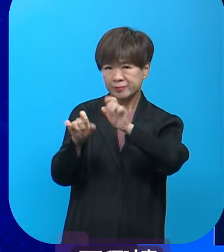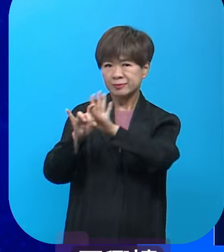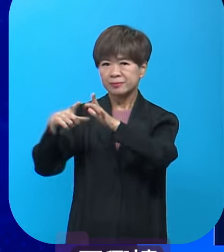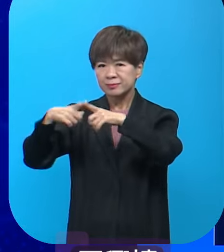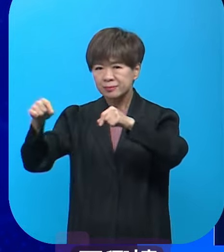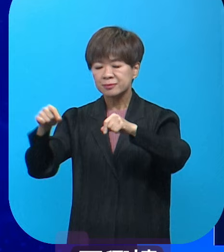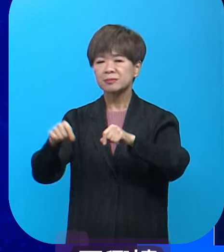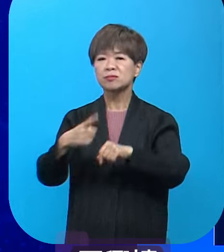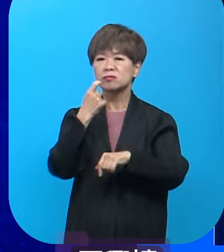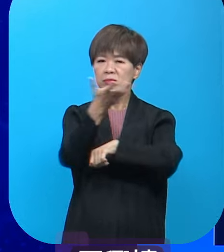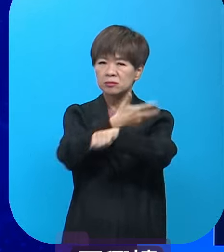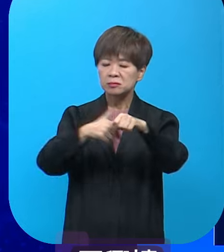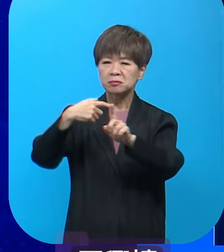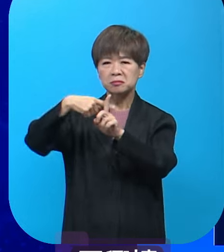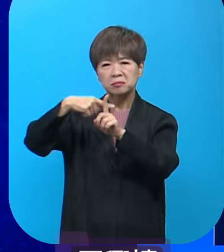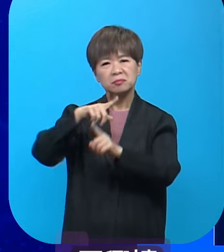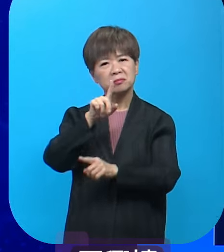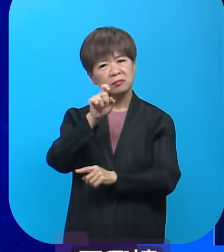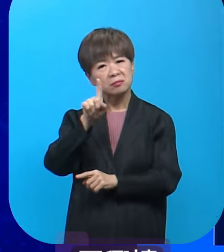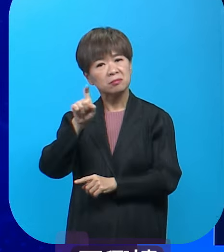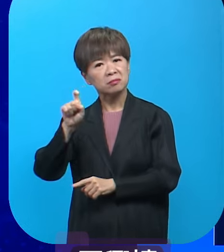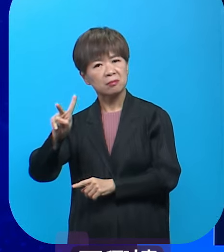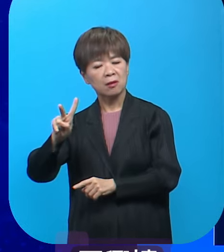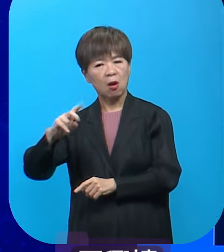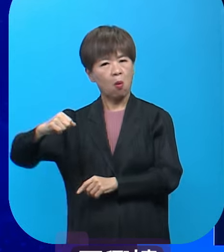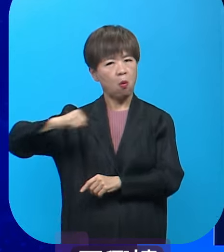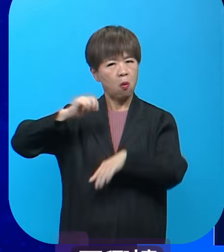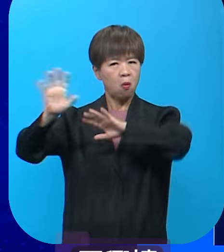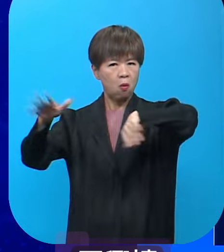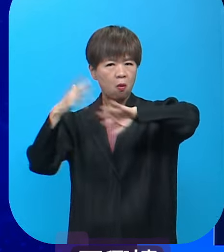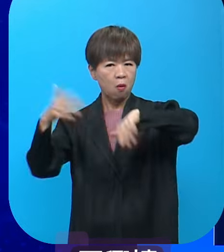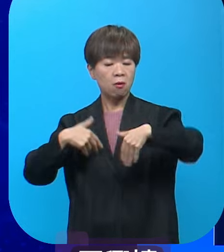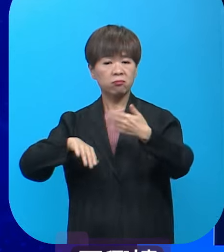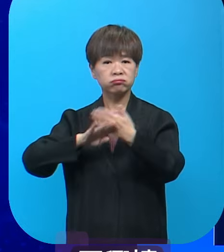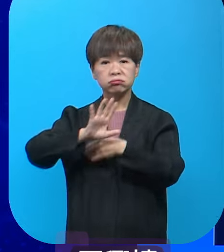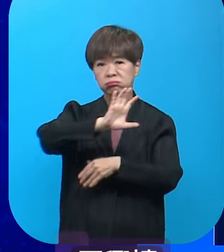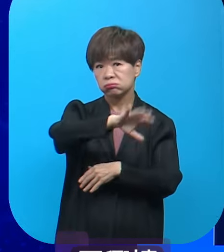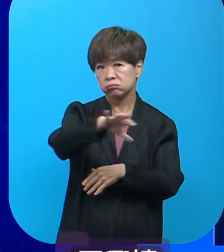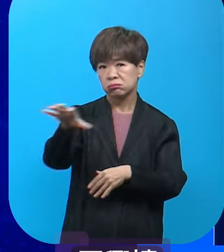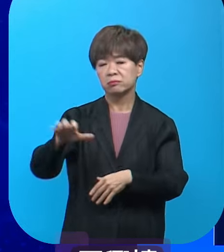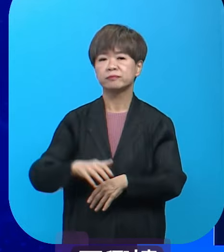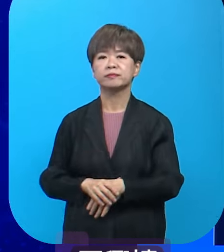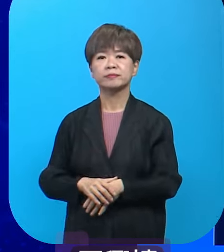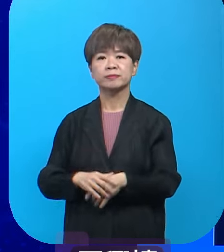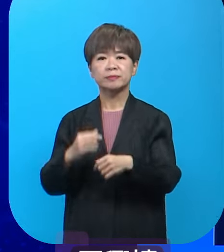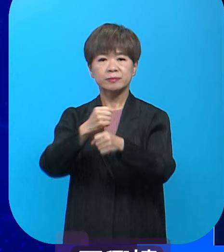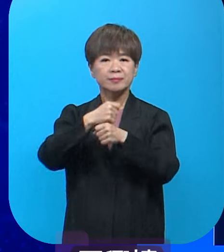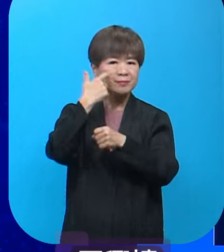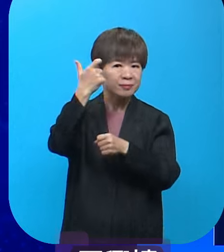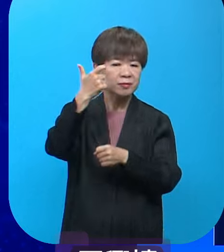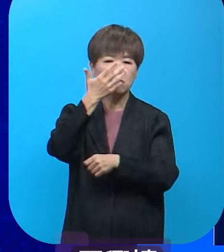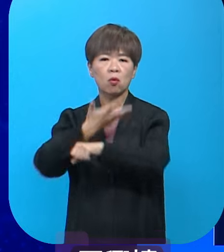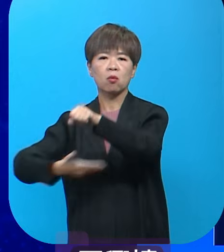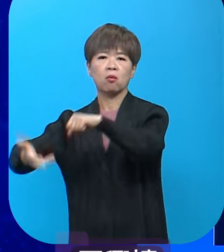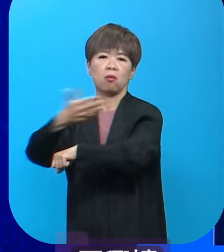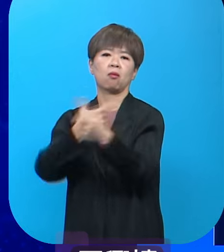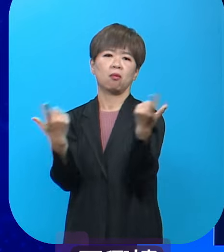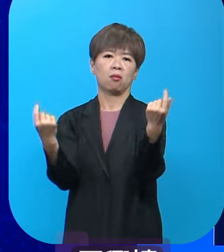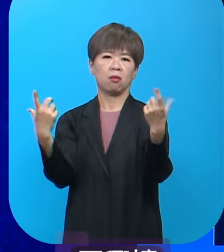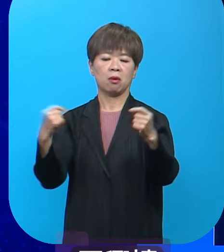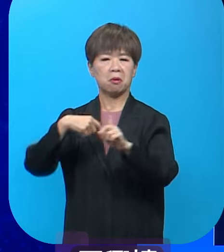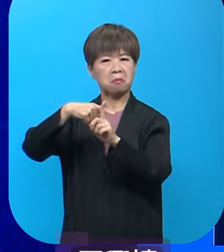可能出现11到12级的强阵风，而台湾其他各地区以及马祖跟澎湖也会出